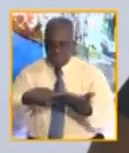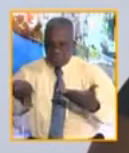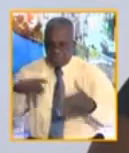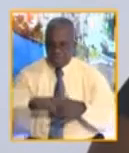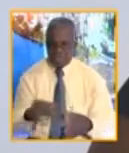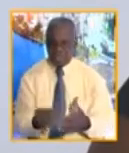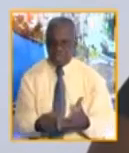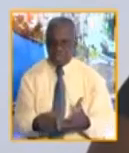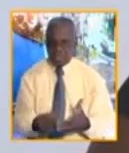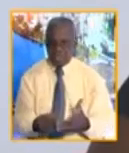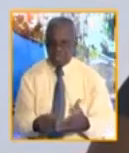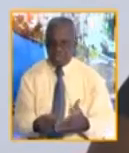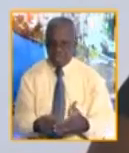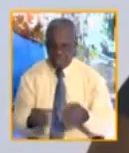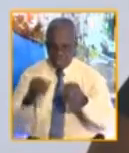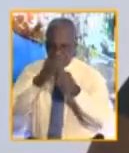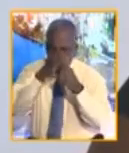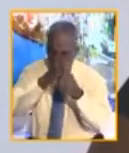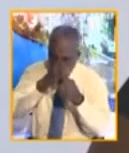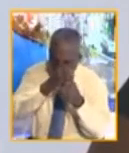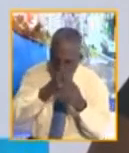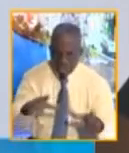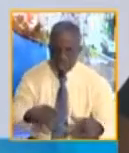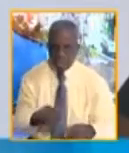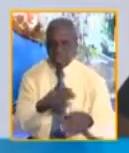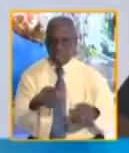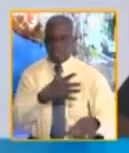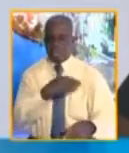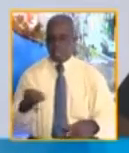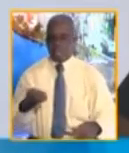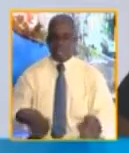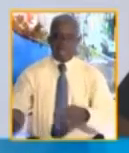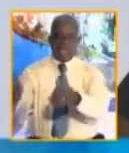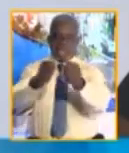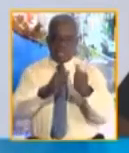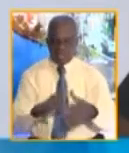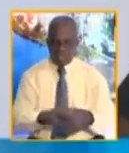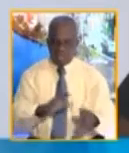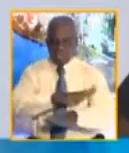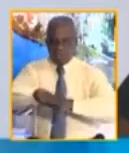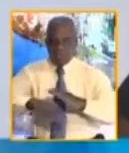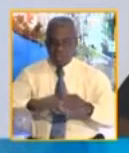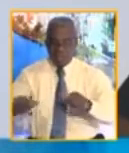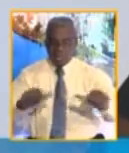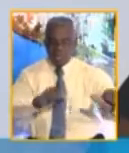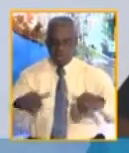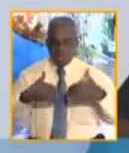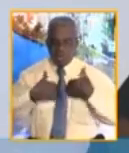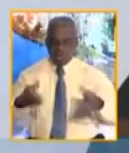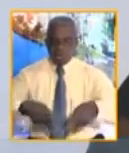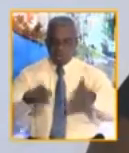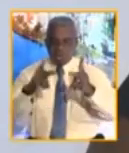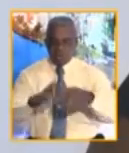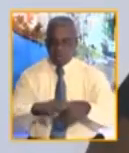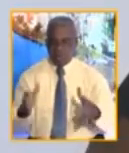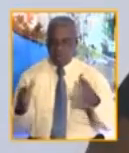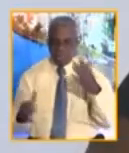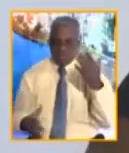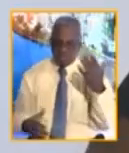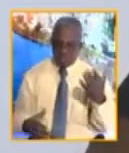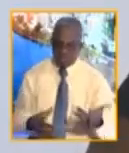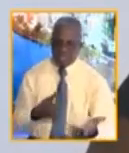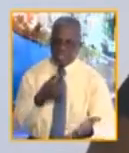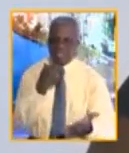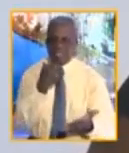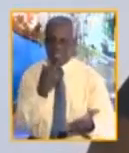et l'ensemble de ces actions ont permis, je dirais, de faire un